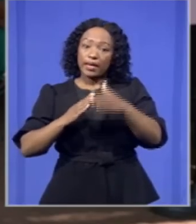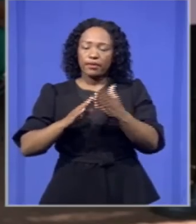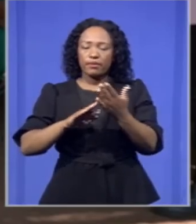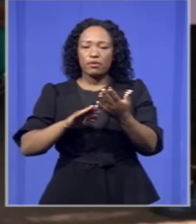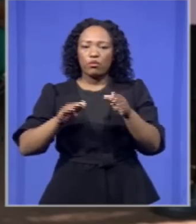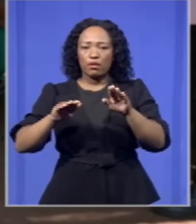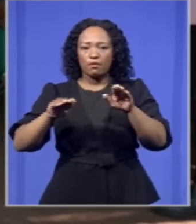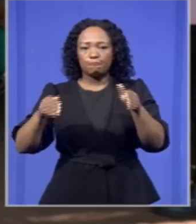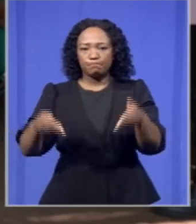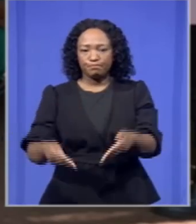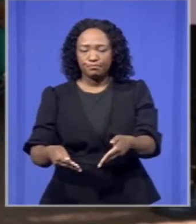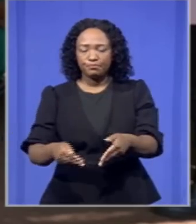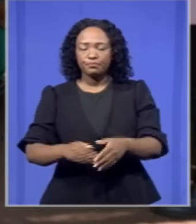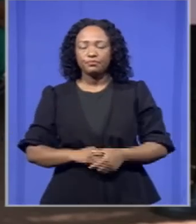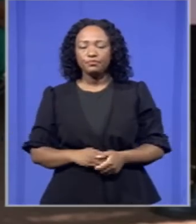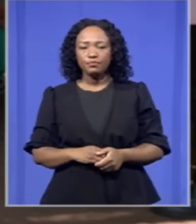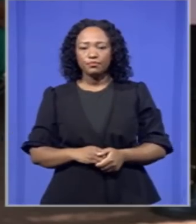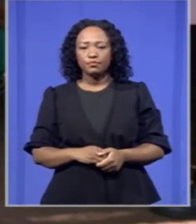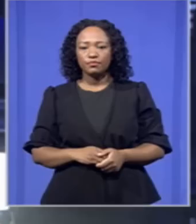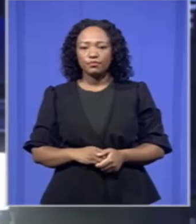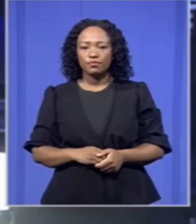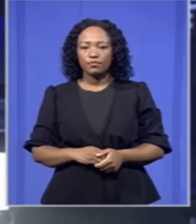SABC, mo Delporeshoop.